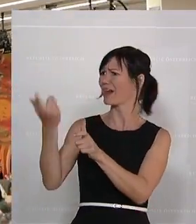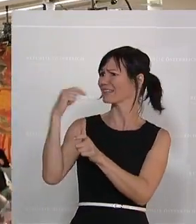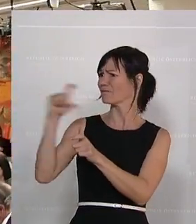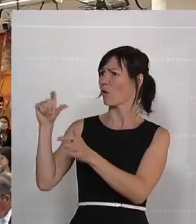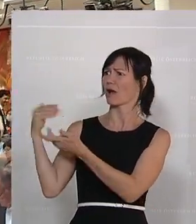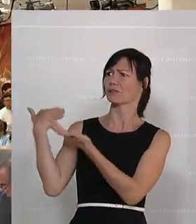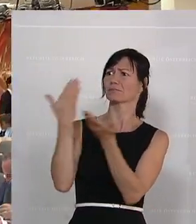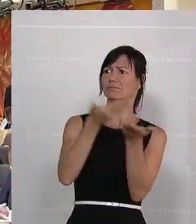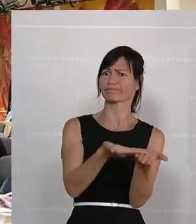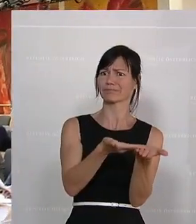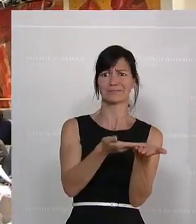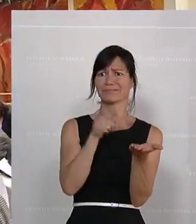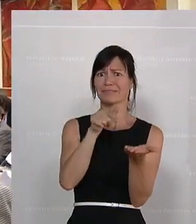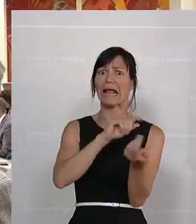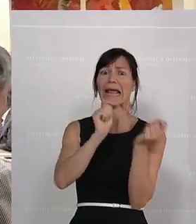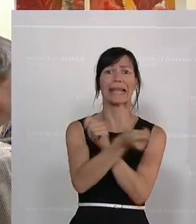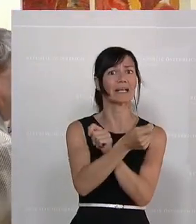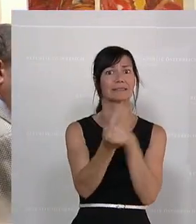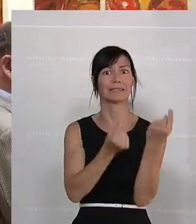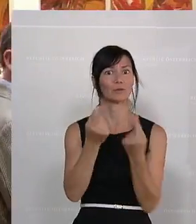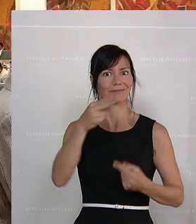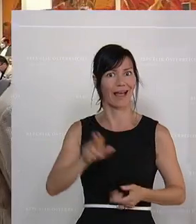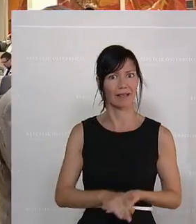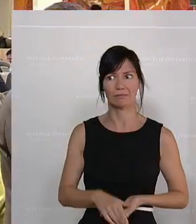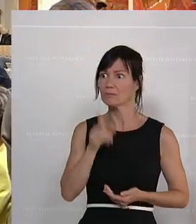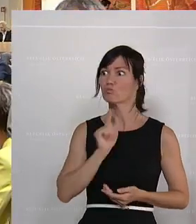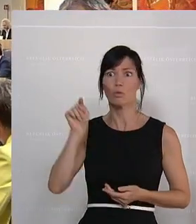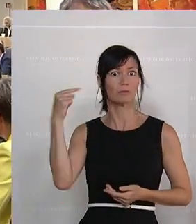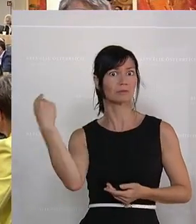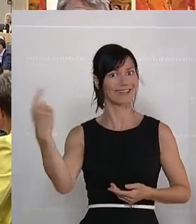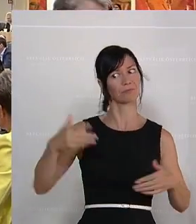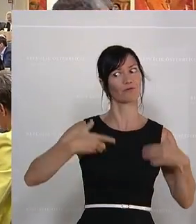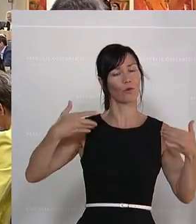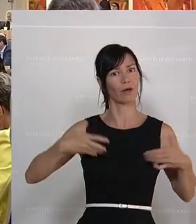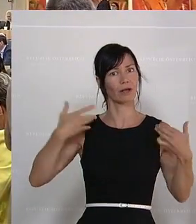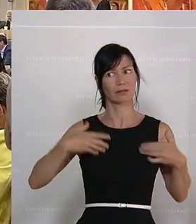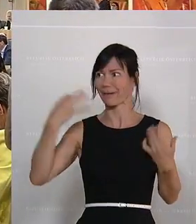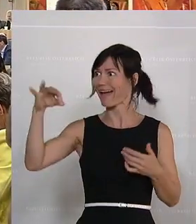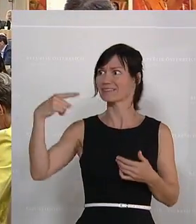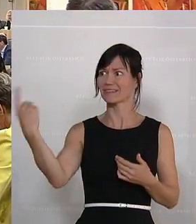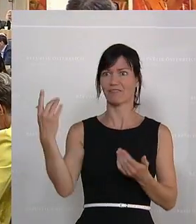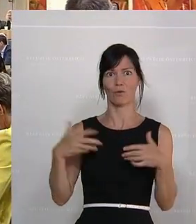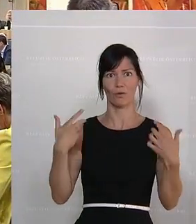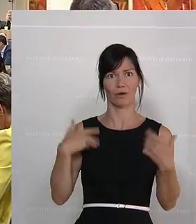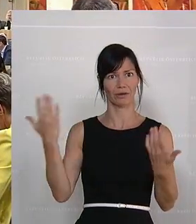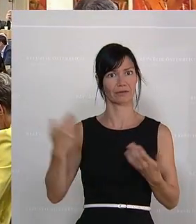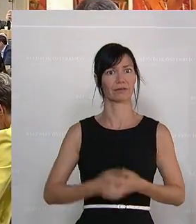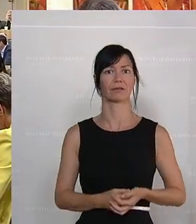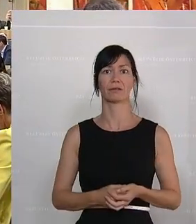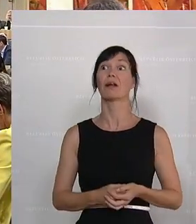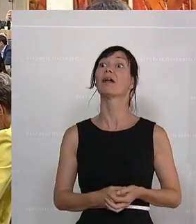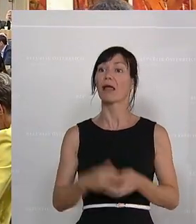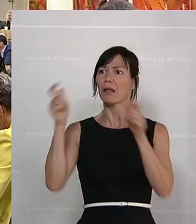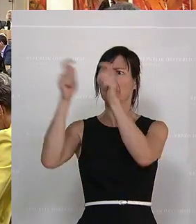haben worüber sie sich alleine offenbar in österreich sehr groß freuen denn was passiert denn hier mit diesem